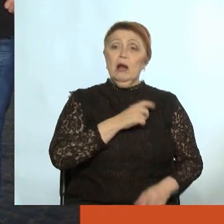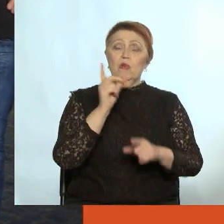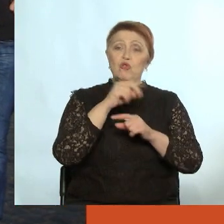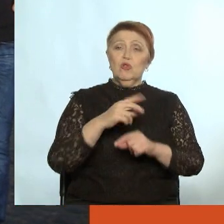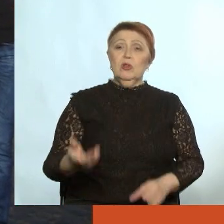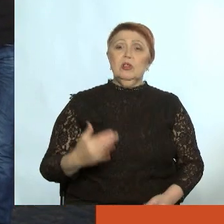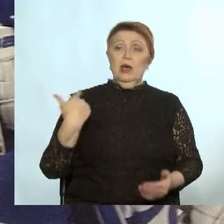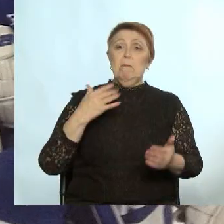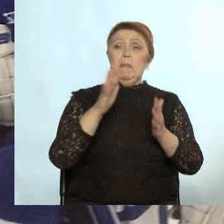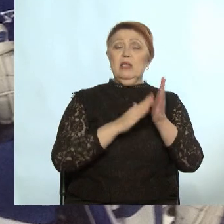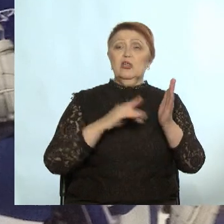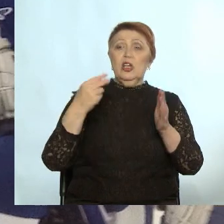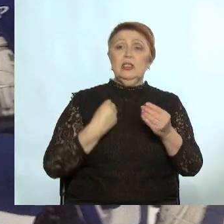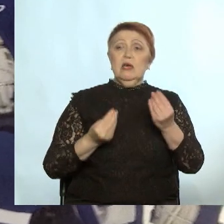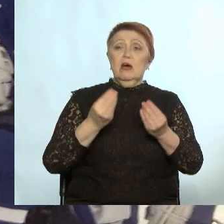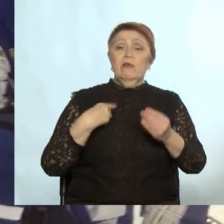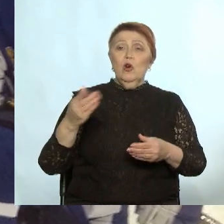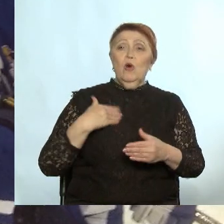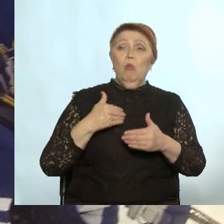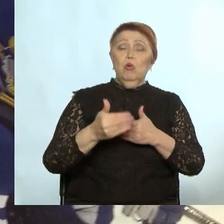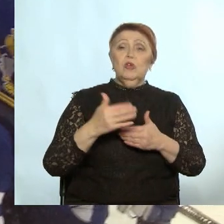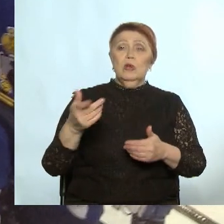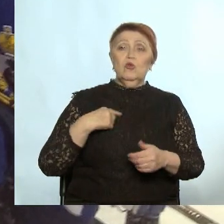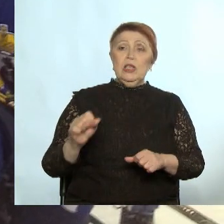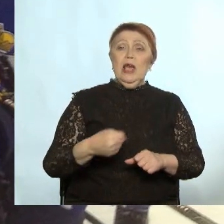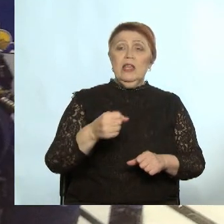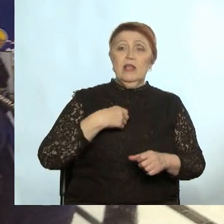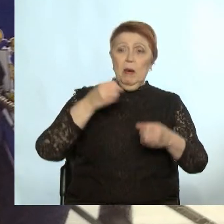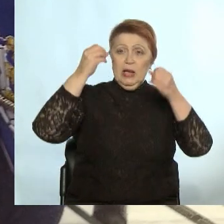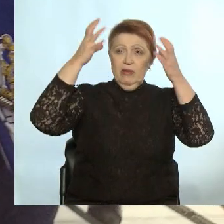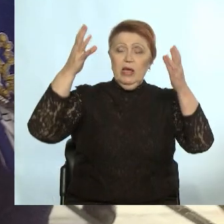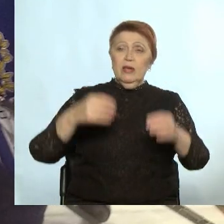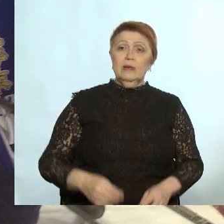сейчас продолжают мировой путь, свое образование хоккейное.